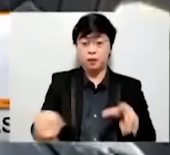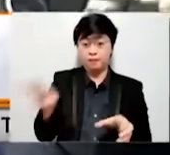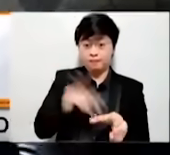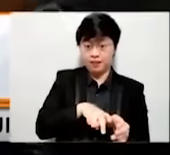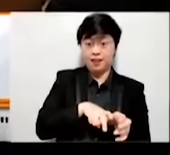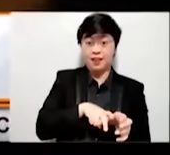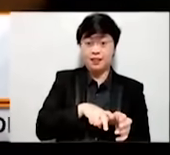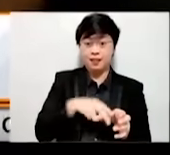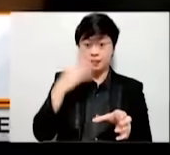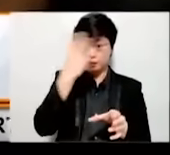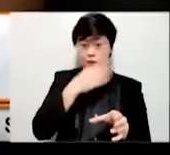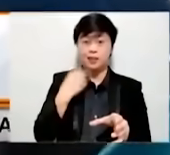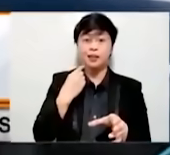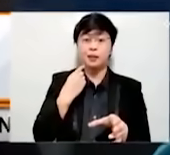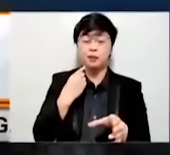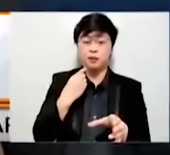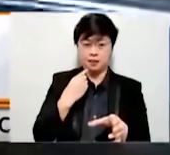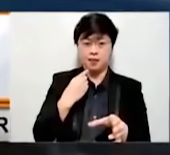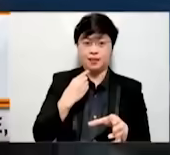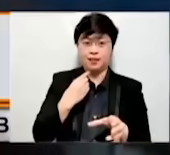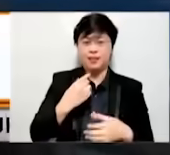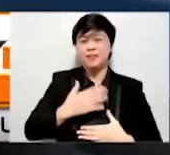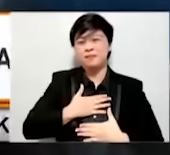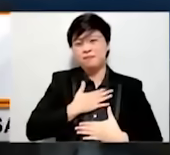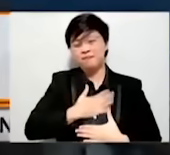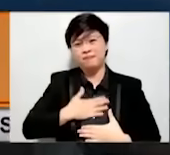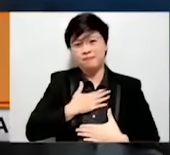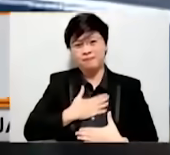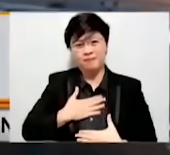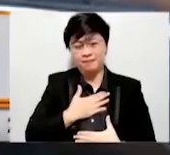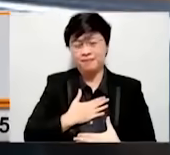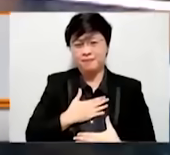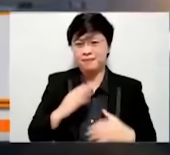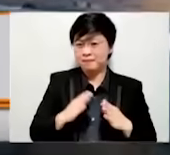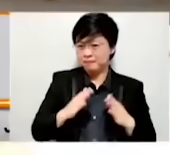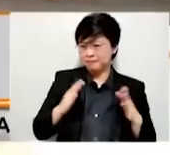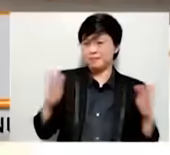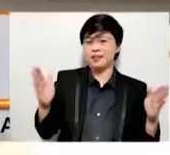pagsakay. Nagulat nga, malaki, parang ano nga, bus.